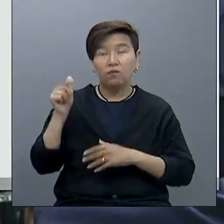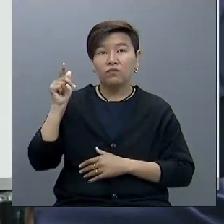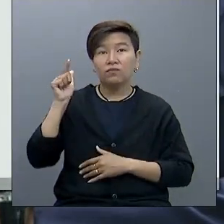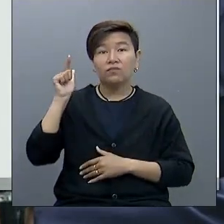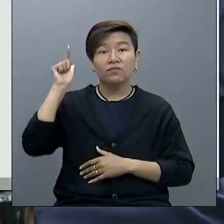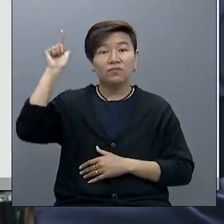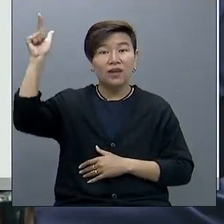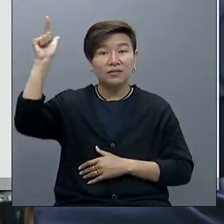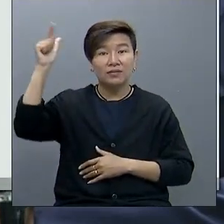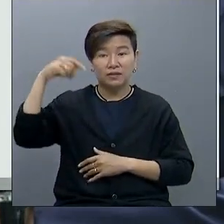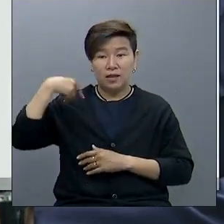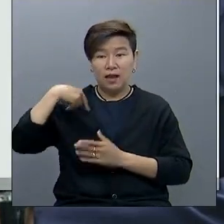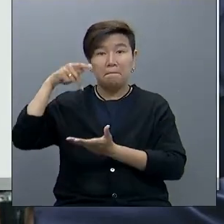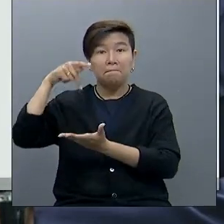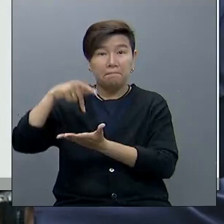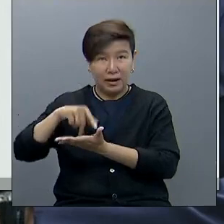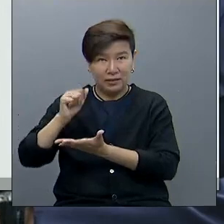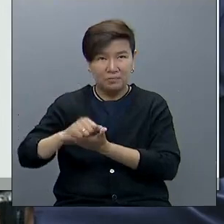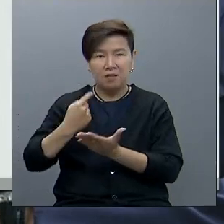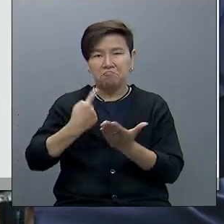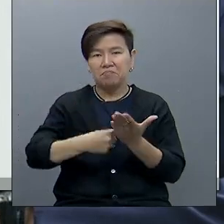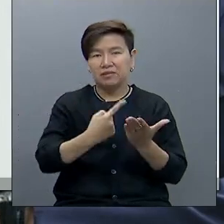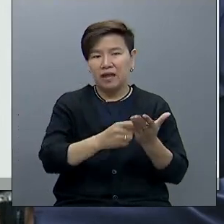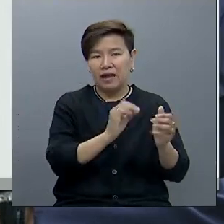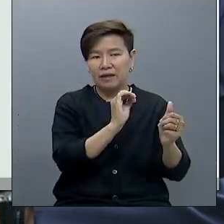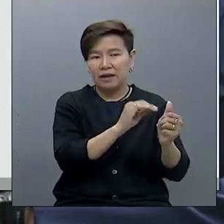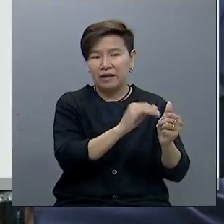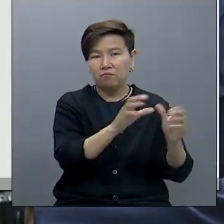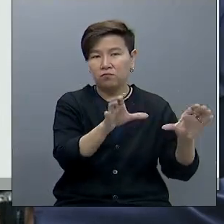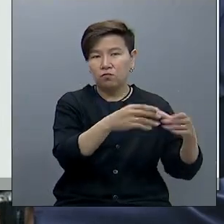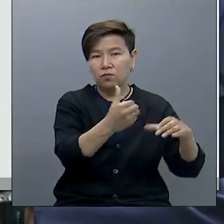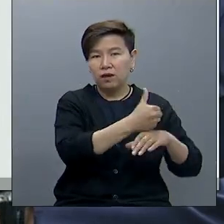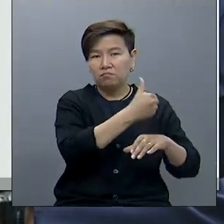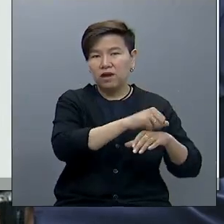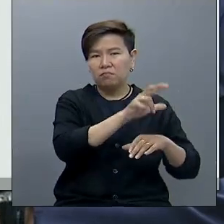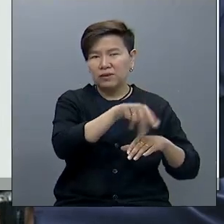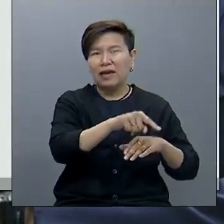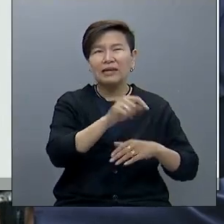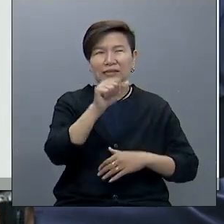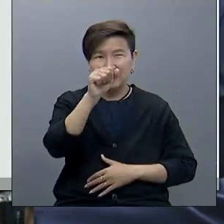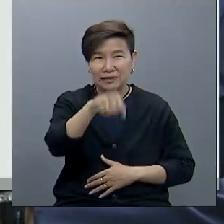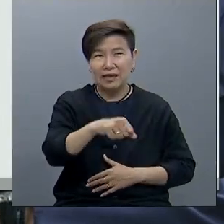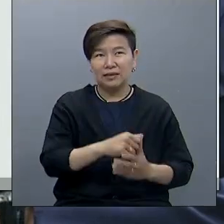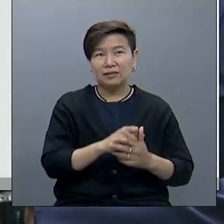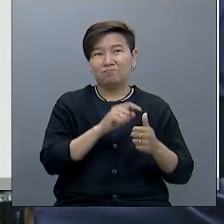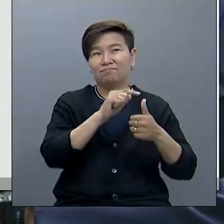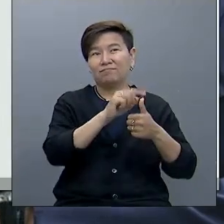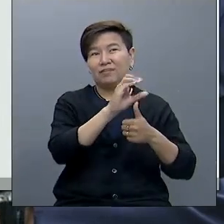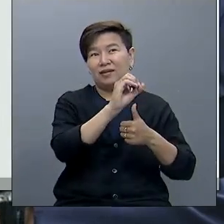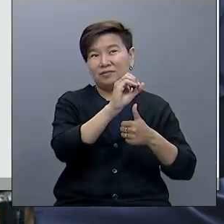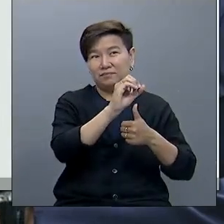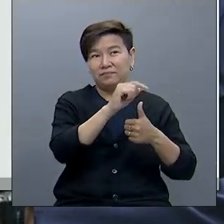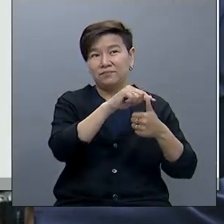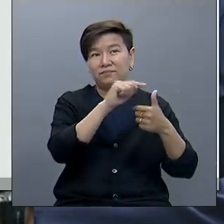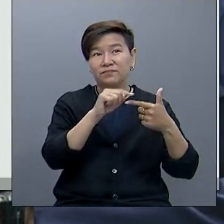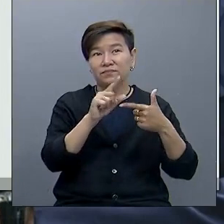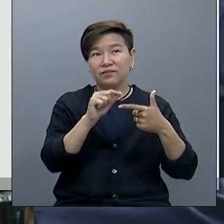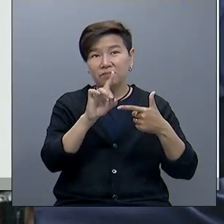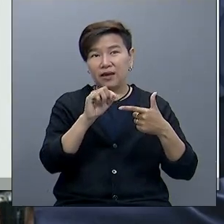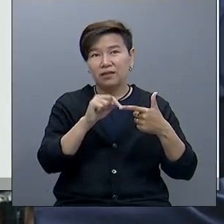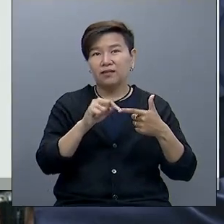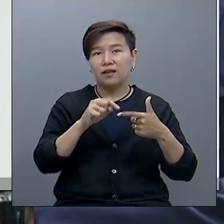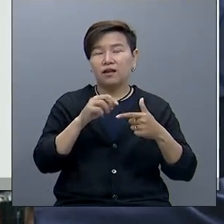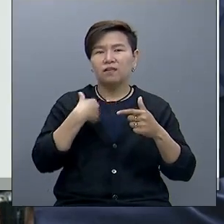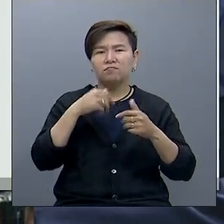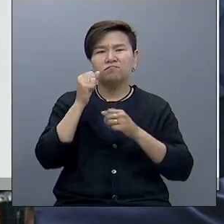จะมีบทบาทในการให้คำปรึกษากับพรรคเพื่อไทยค่ะส่วนร้อยละ 28.93 เชื่อว่าการชุมนุมต่อต้านนายทักษิณจ